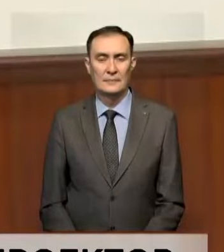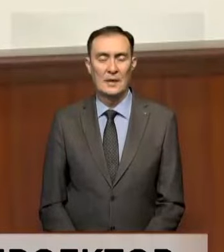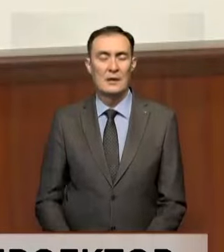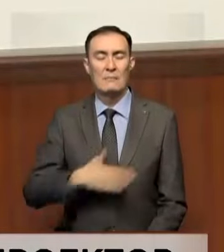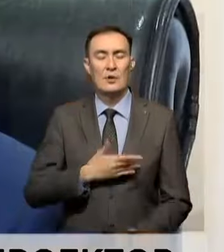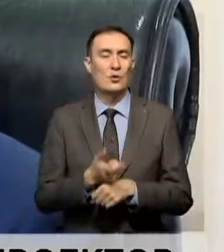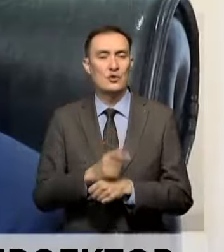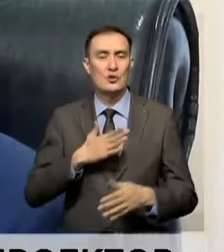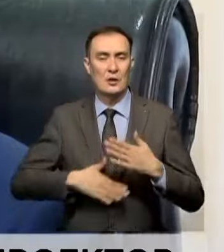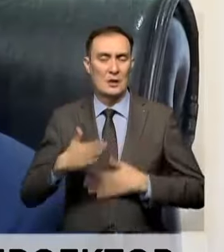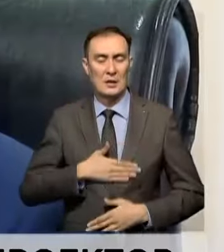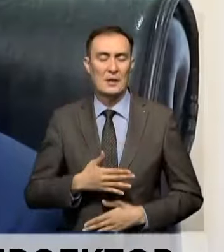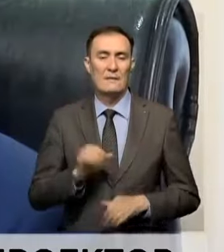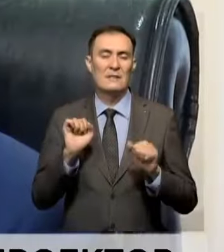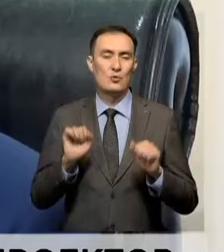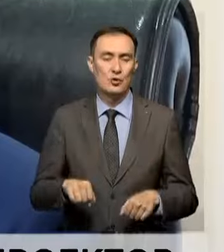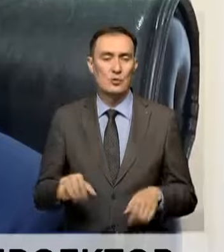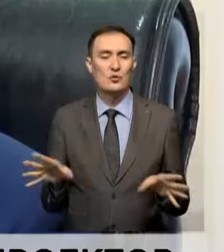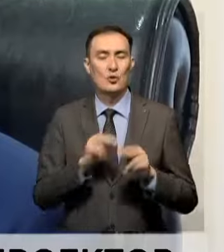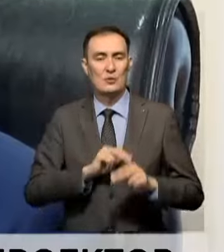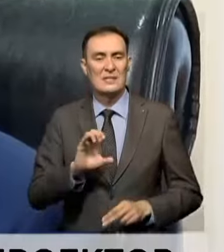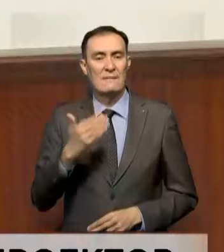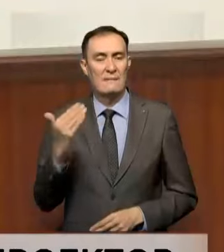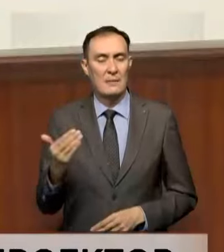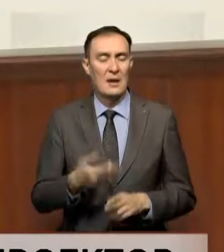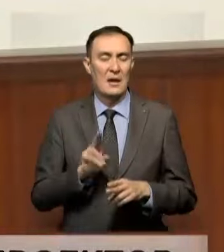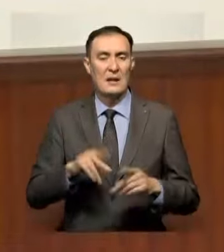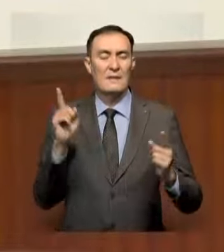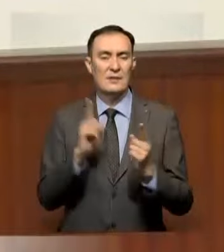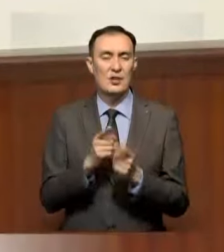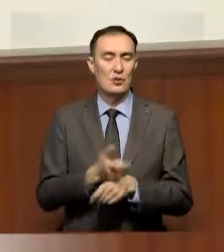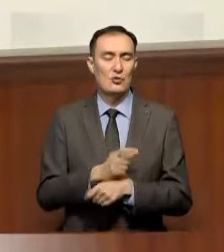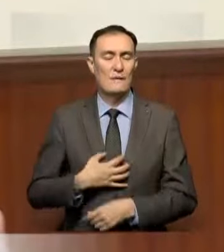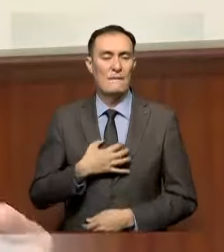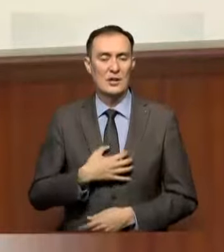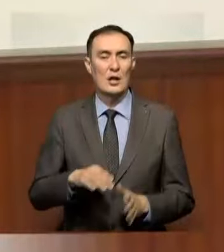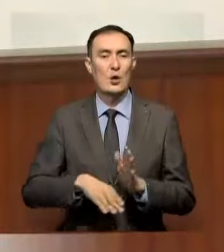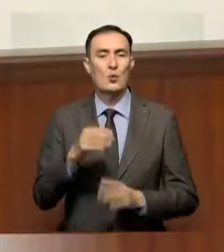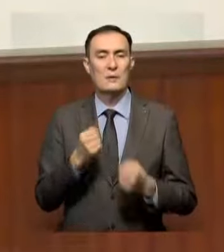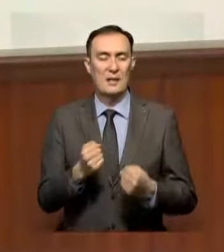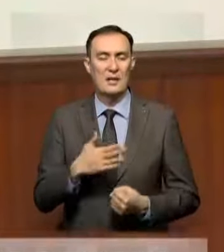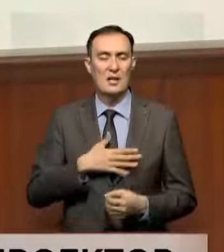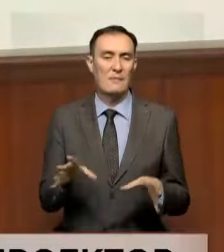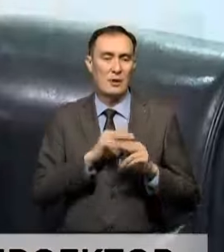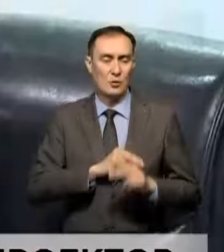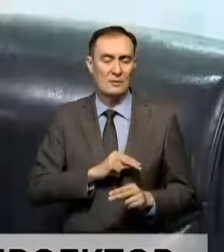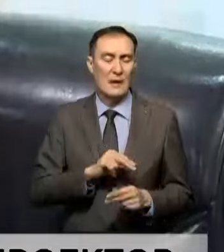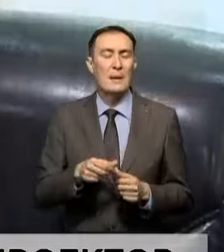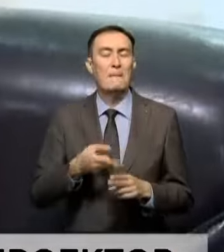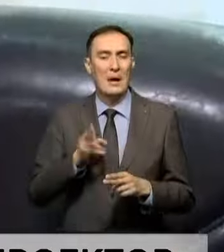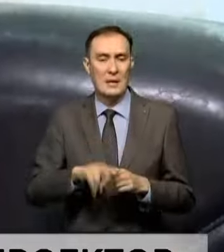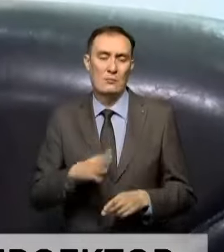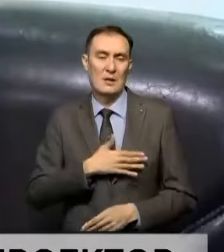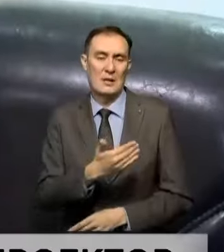Мы очень рады и весьма польщены возможностью сотрудничать с вами. Эта встреча крайне важна для укрепления нашего партнерства. Именно поэтому